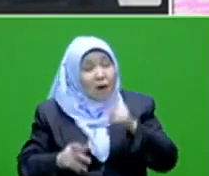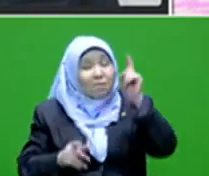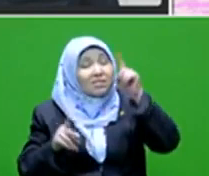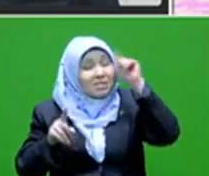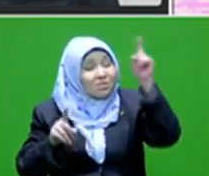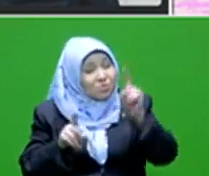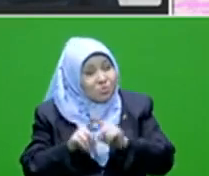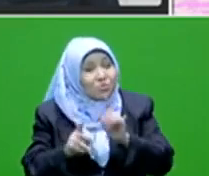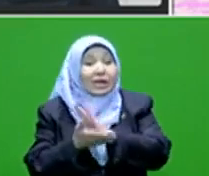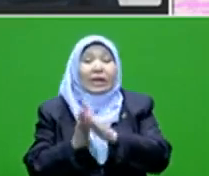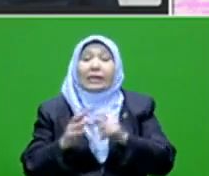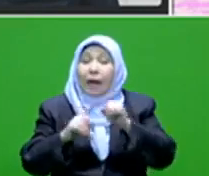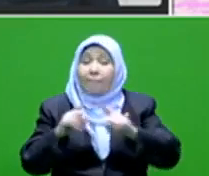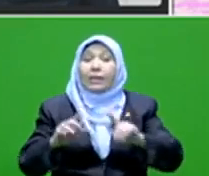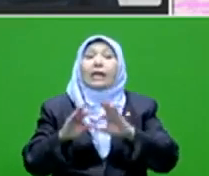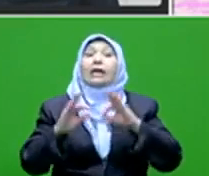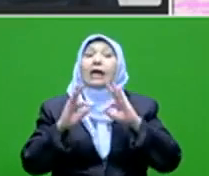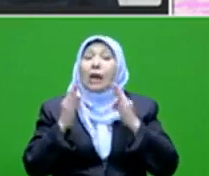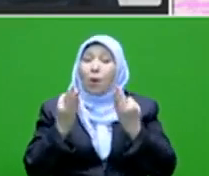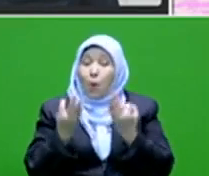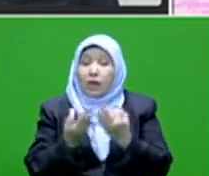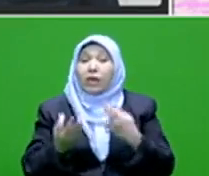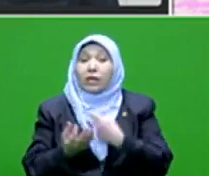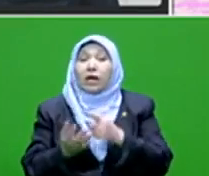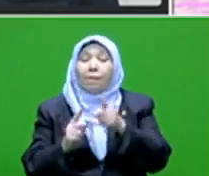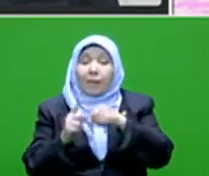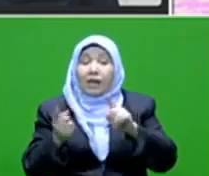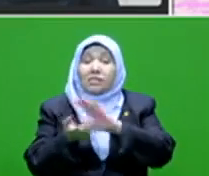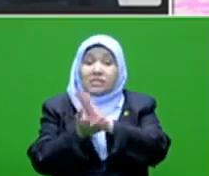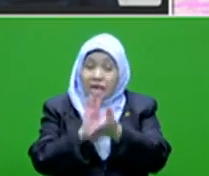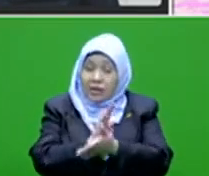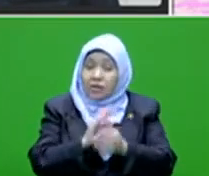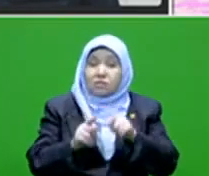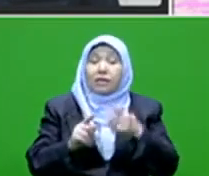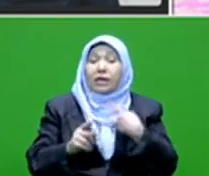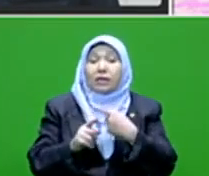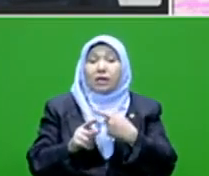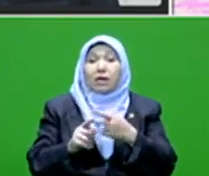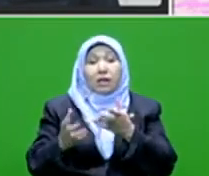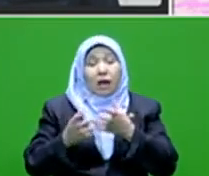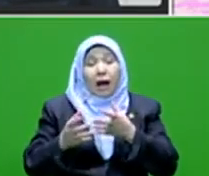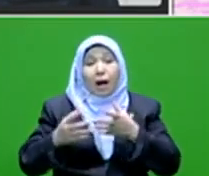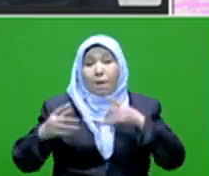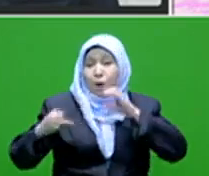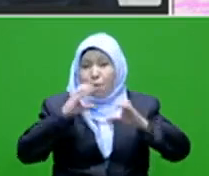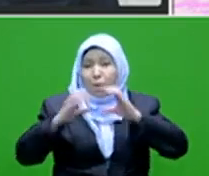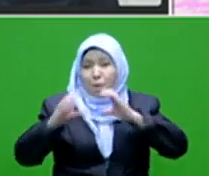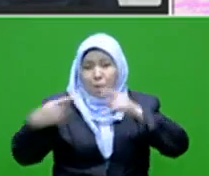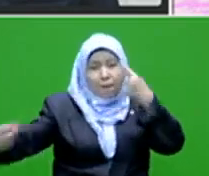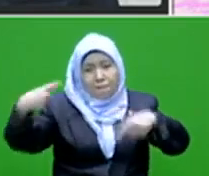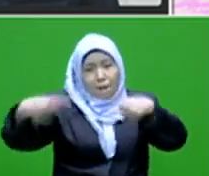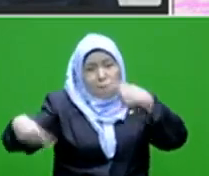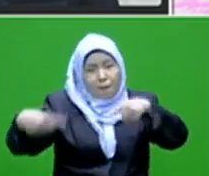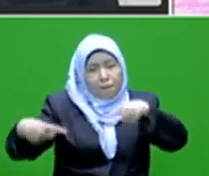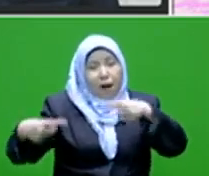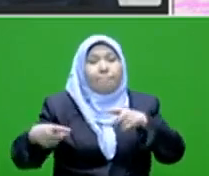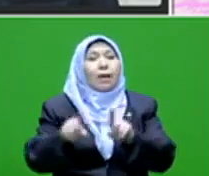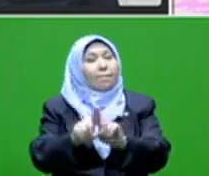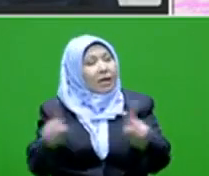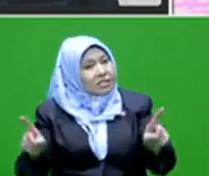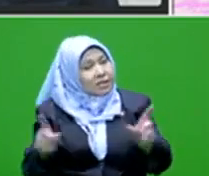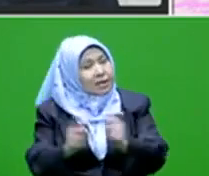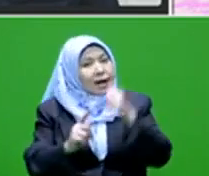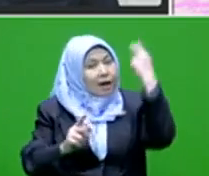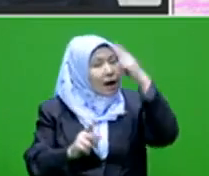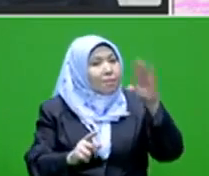Tetapi keluarga kita bila berlaku sesuatu, kita cenderung untuk nak bertengkar dan bergaduh. Berbeza dengan Nabi